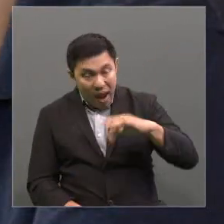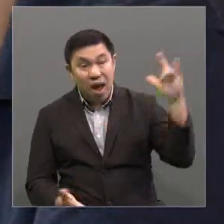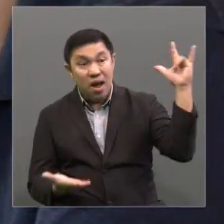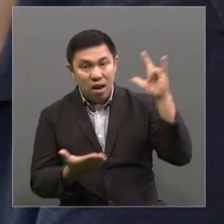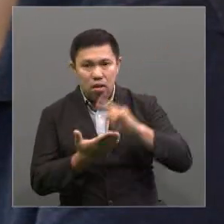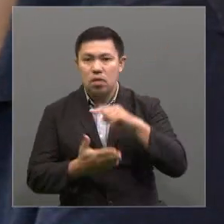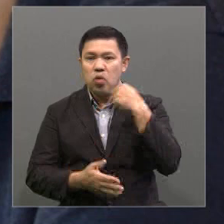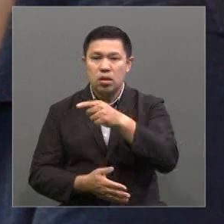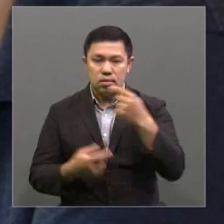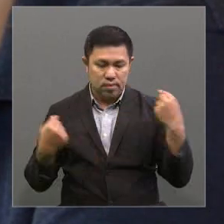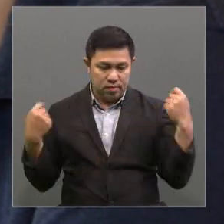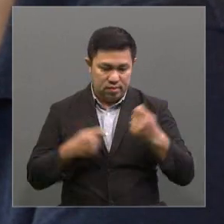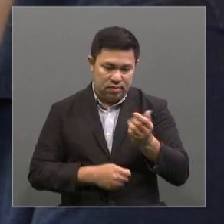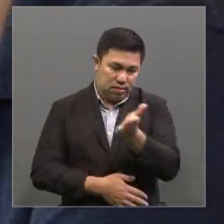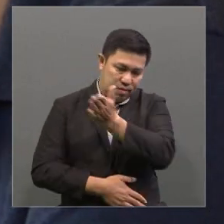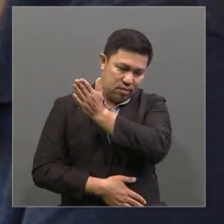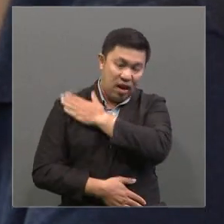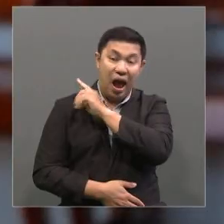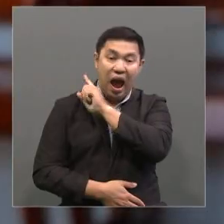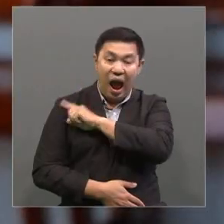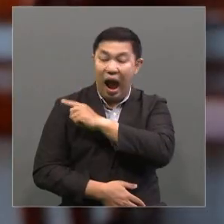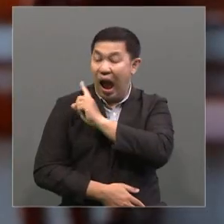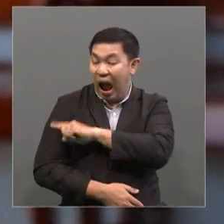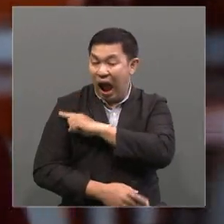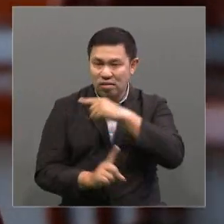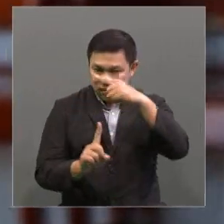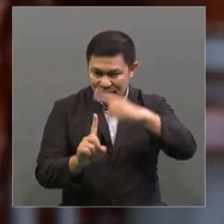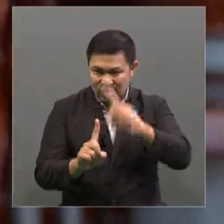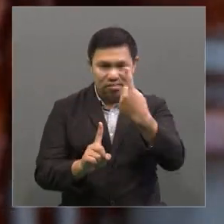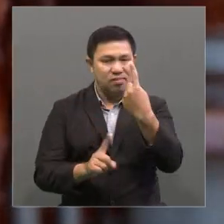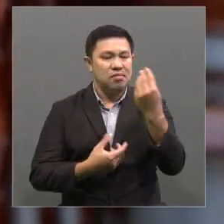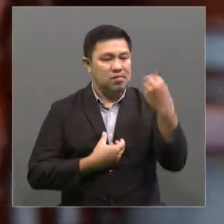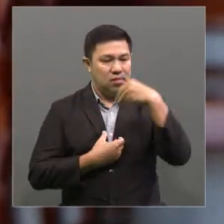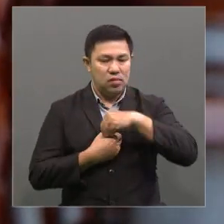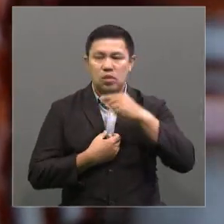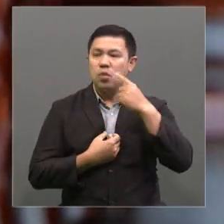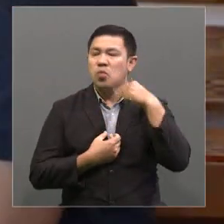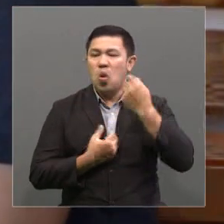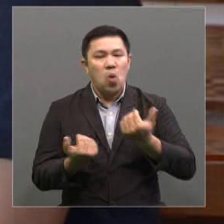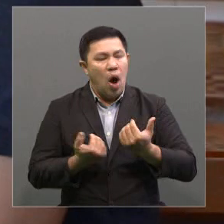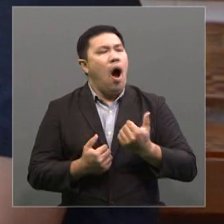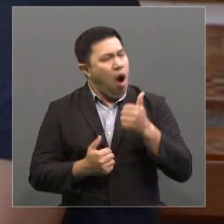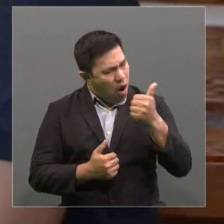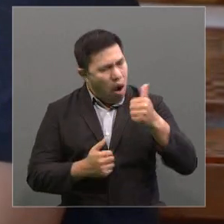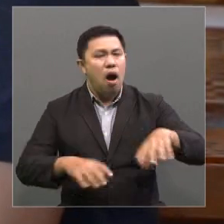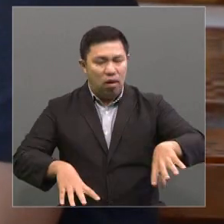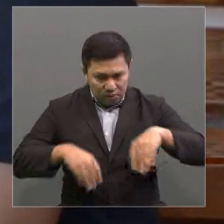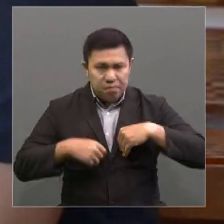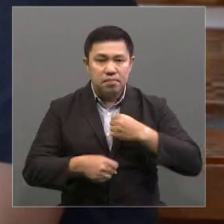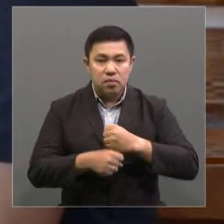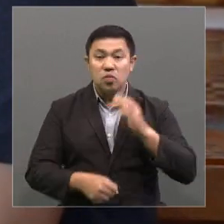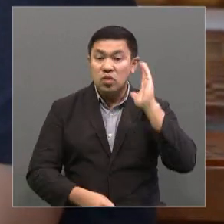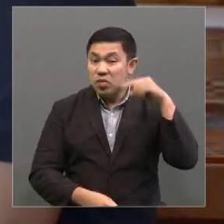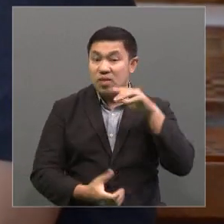เนี่ยจะให้คุณโยเนี่ยนุ่งขาวห่มขาวถือศีล1เดือนด้วยซึ่งเจ้าตัวบอกยินดีปฏิบัติตามครับก่อนที่ 2